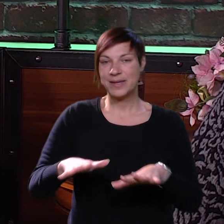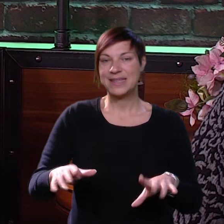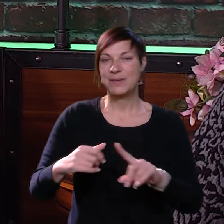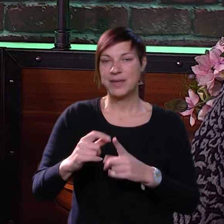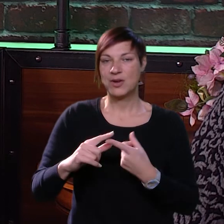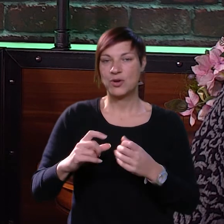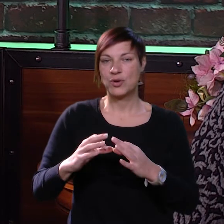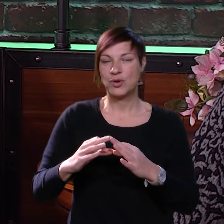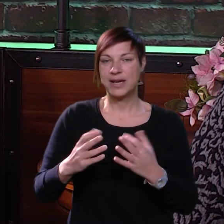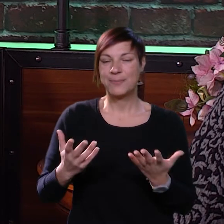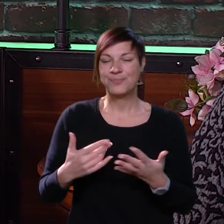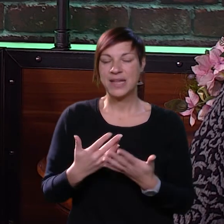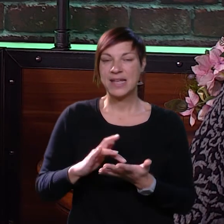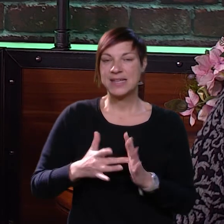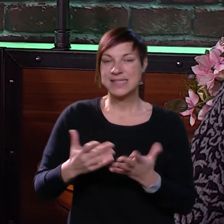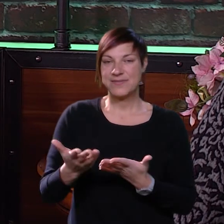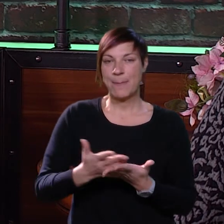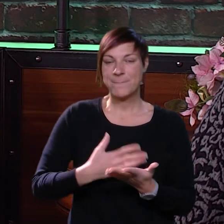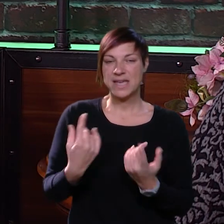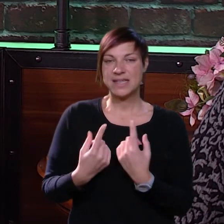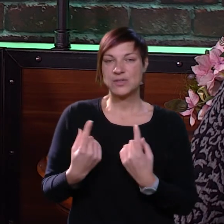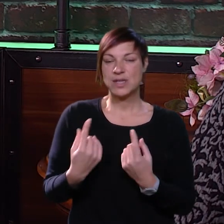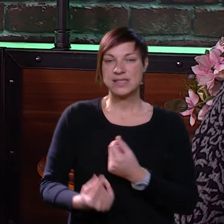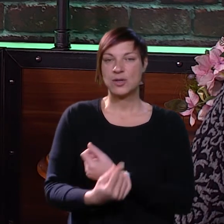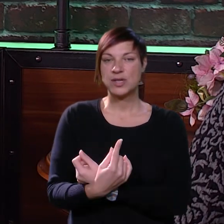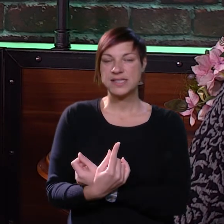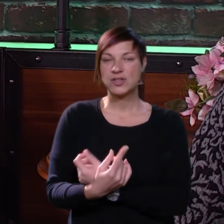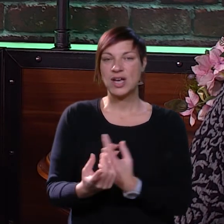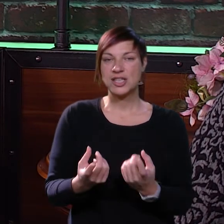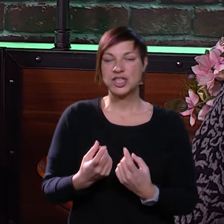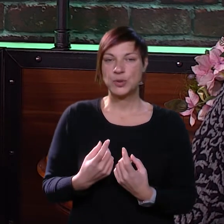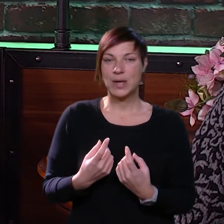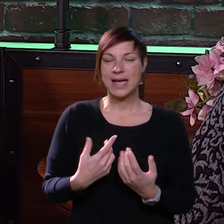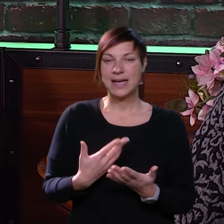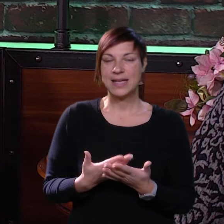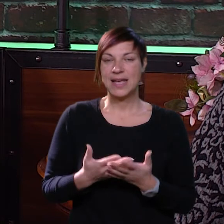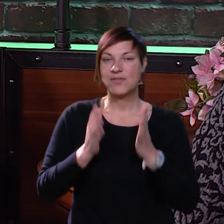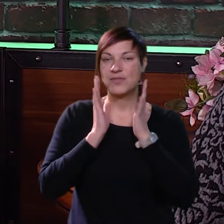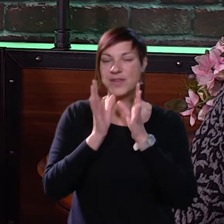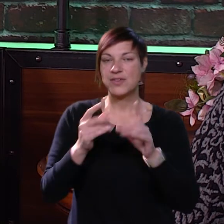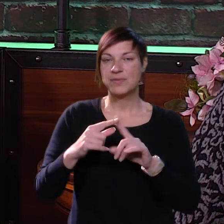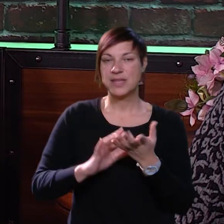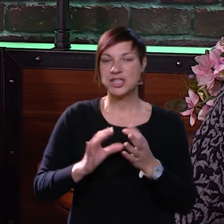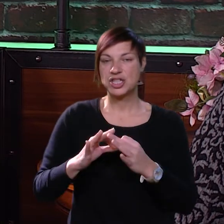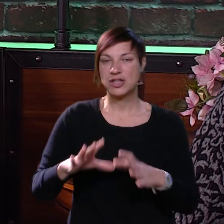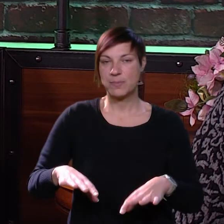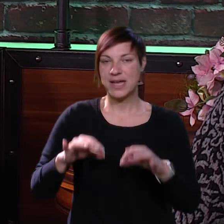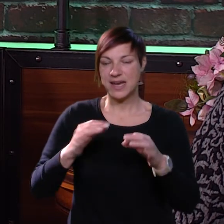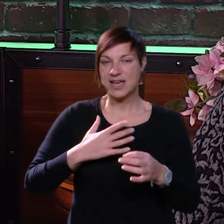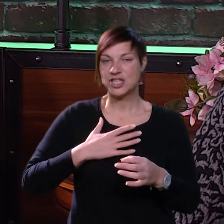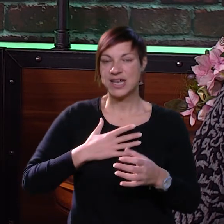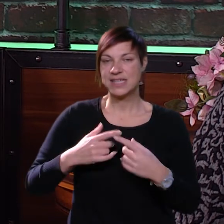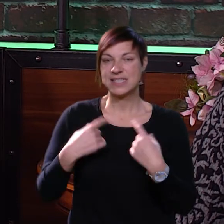na koronu i sve što se sve mjere i situacije koje se događaju, ali evo, vjerujem da će Toma naći